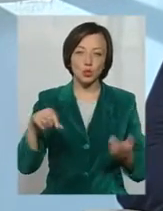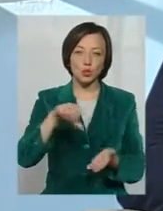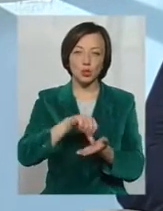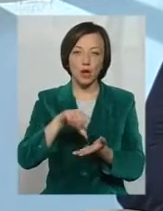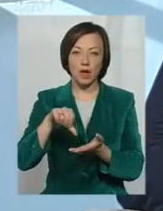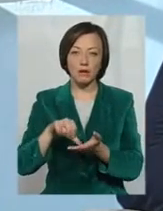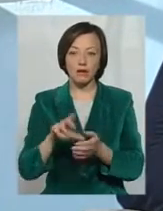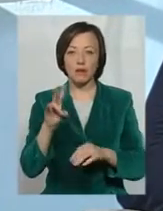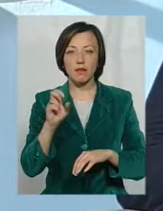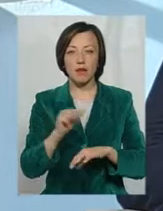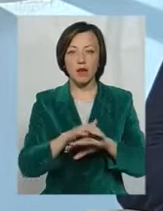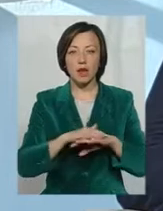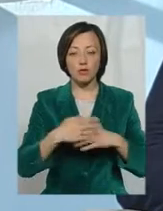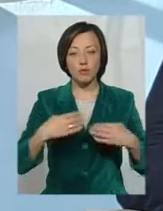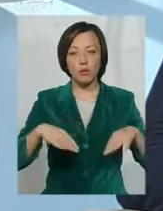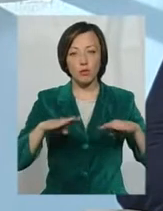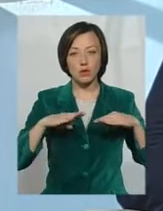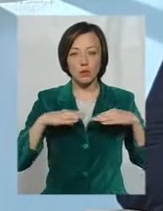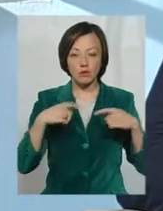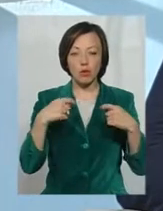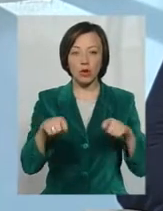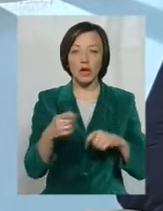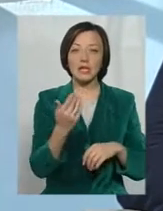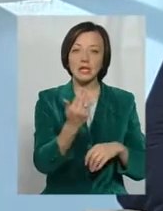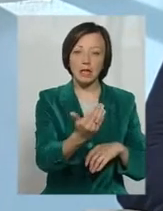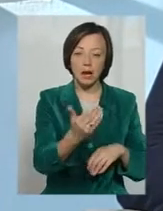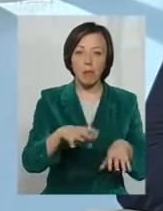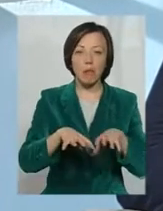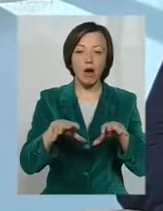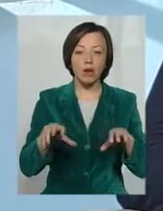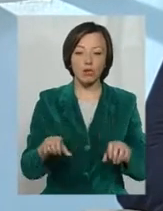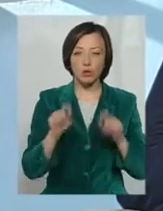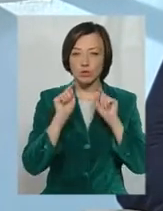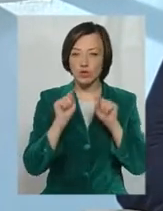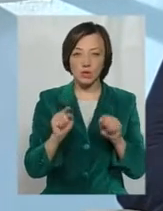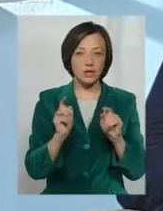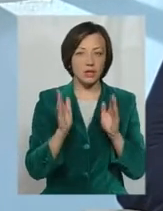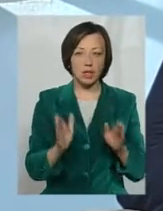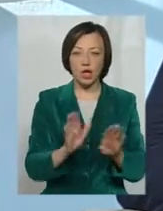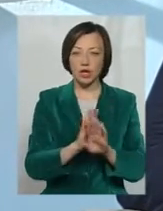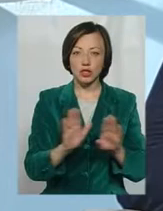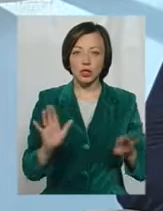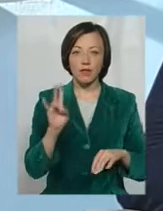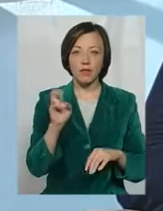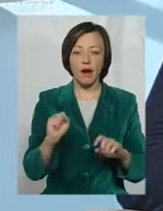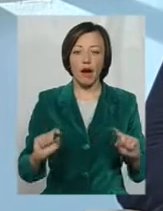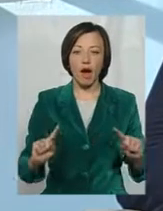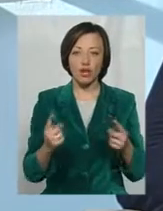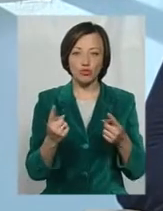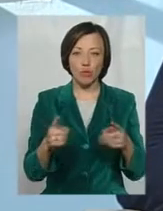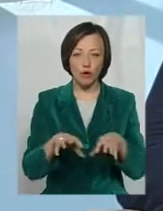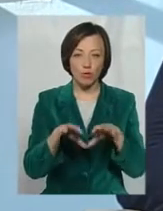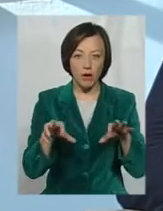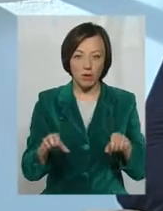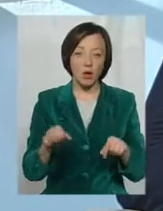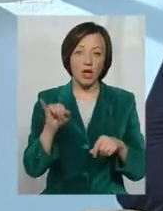на ринку із пропозицією продати їх майно. Тобто зосереджуватися вже не лише на арештованих активах, але